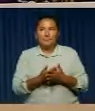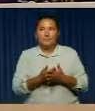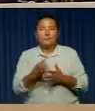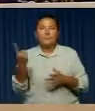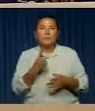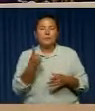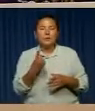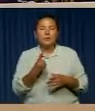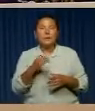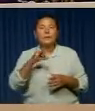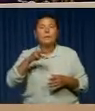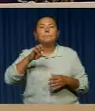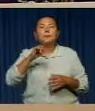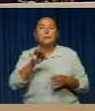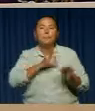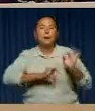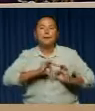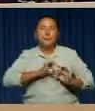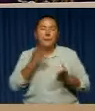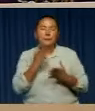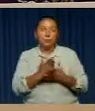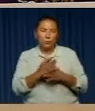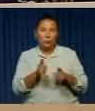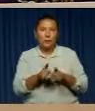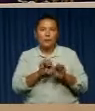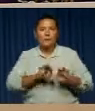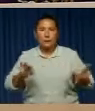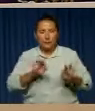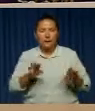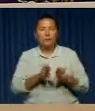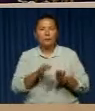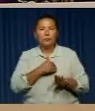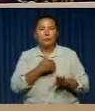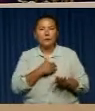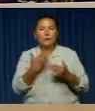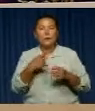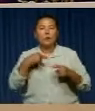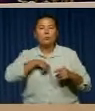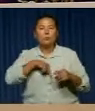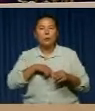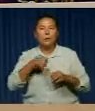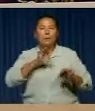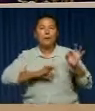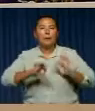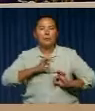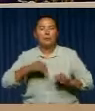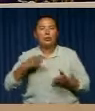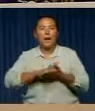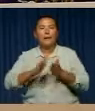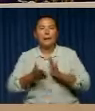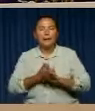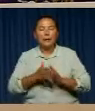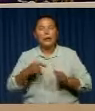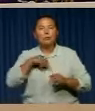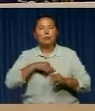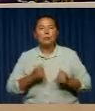Біріншіден, имбирде пайдасы бар ағзаға мен манада айтып кеттім, тағы айтам, ол иммундық күнделікті пайдаланып жүрген жағдайда иммунитетінді